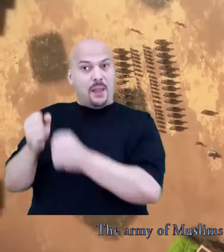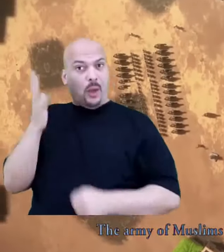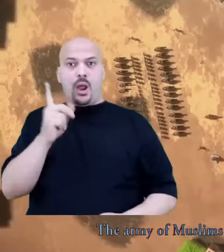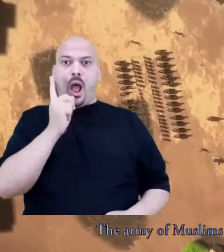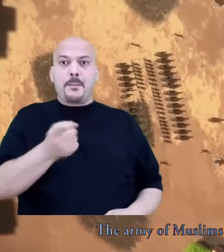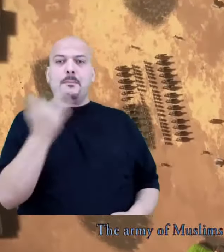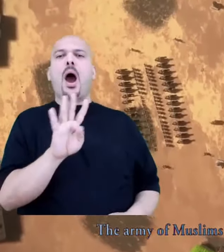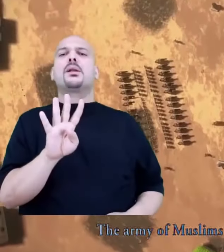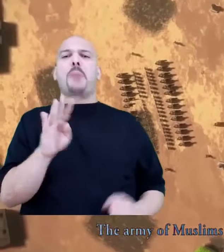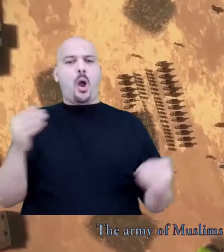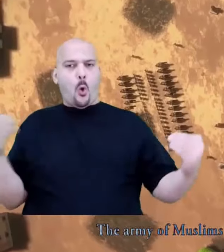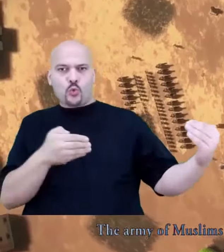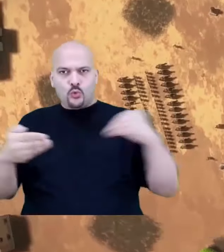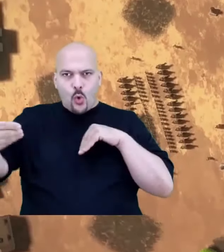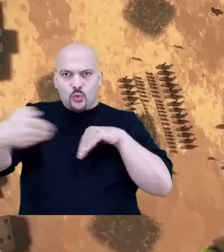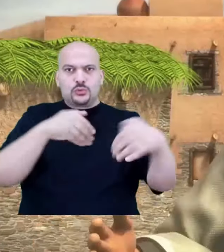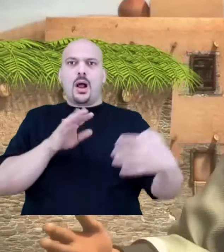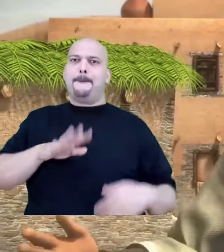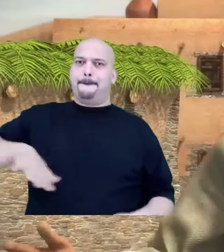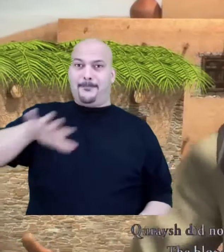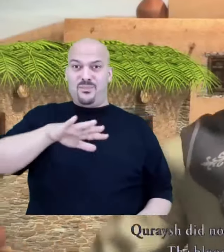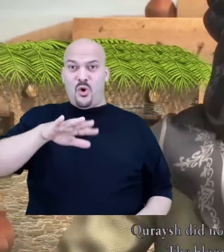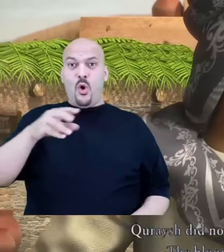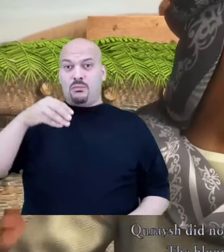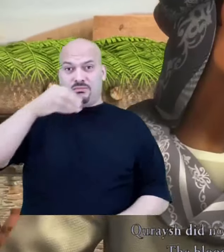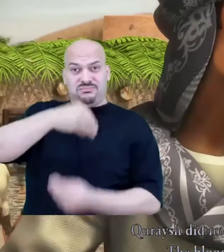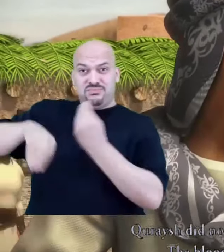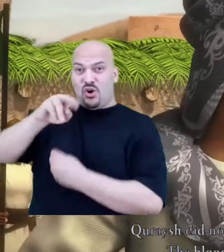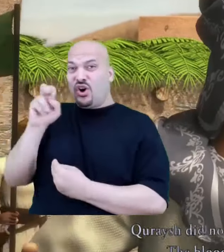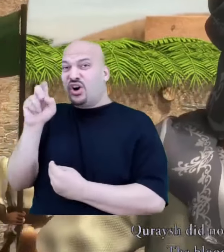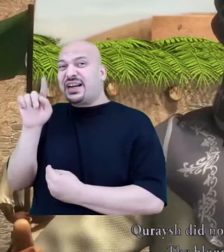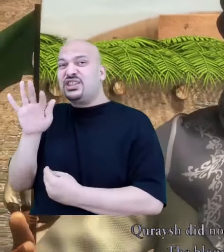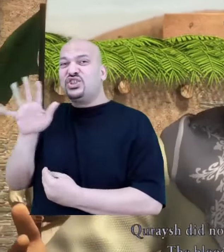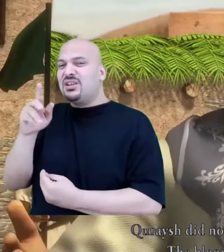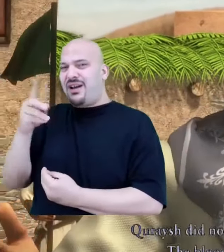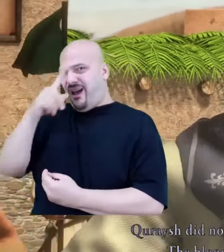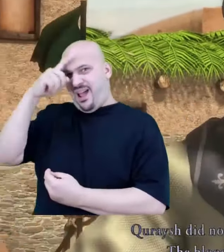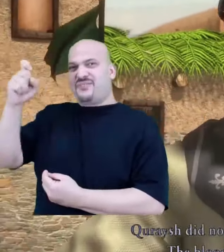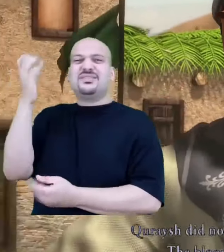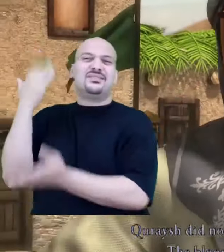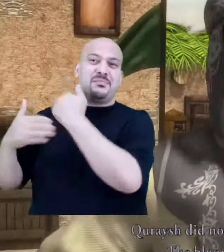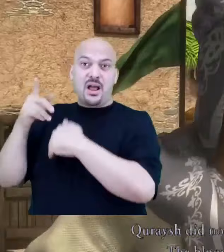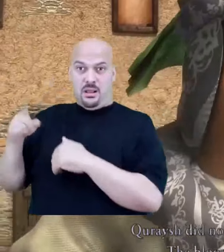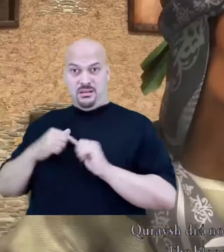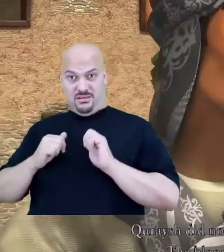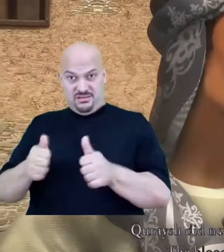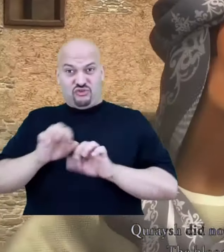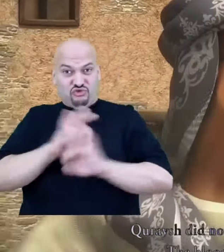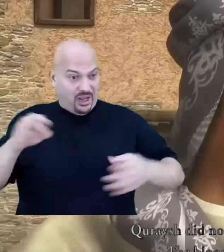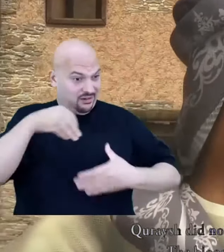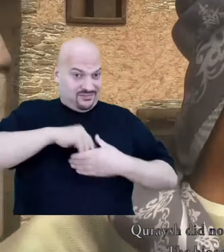صلى الله عليه وسلم، فلم يكن لقريش فرصة